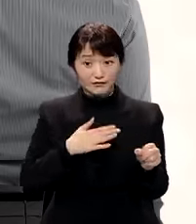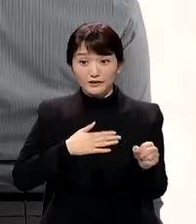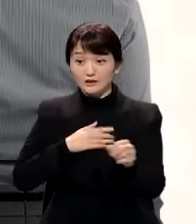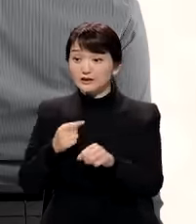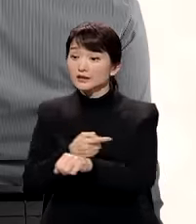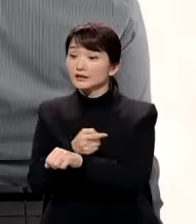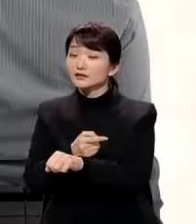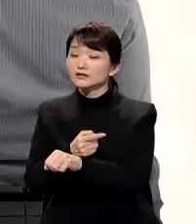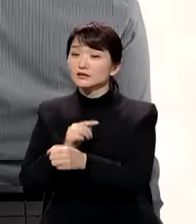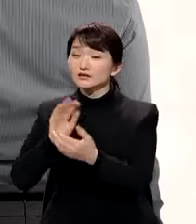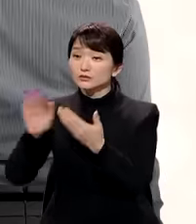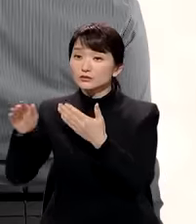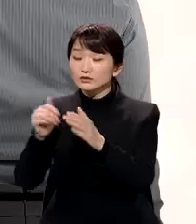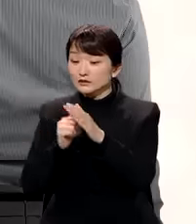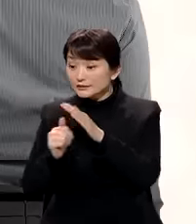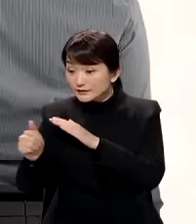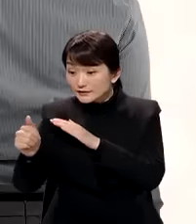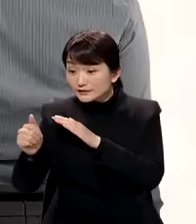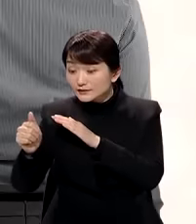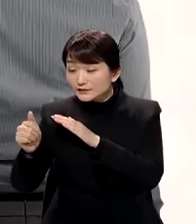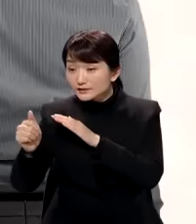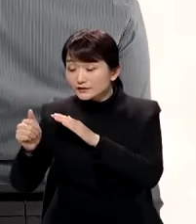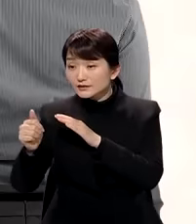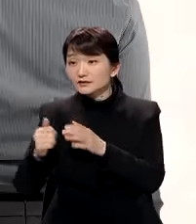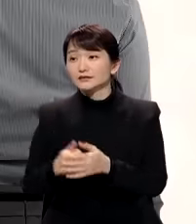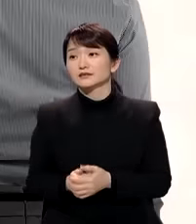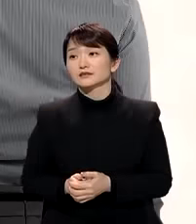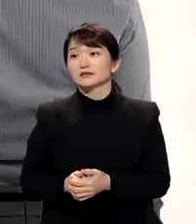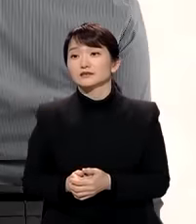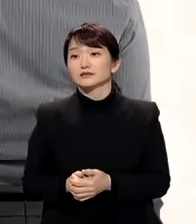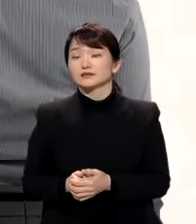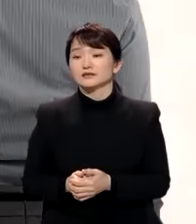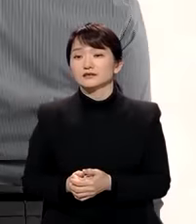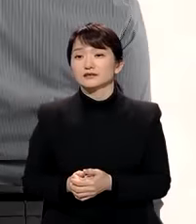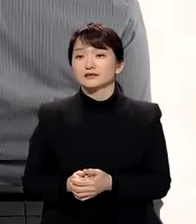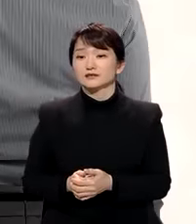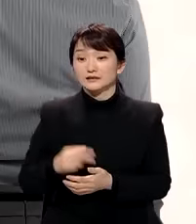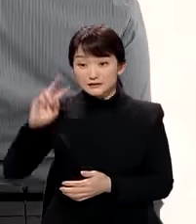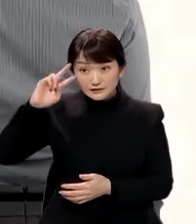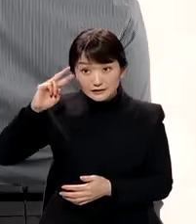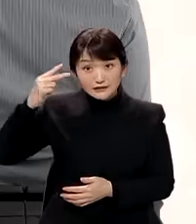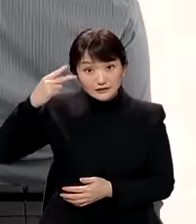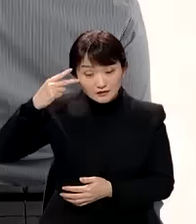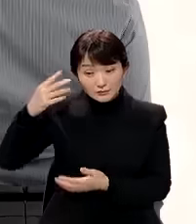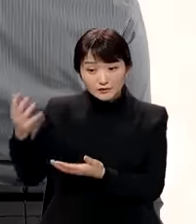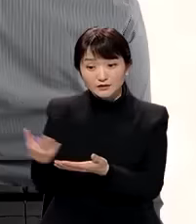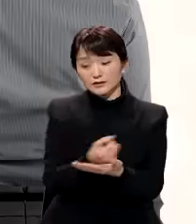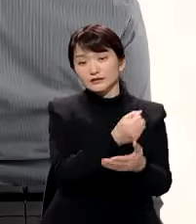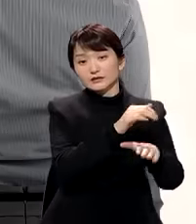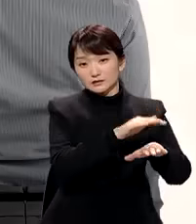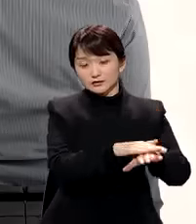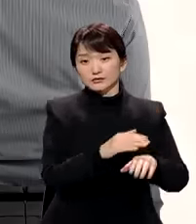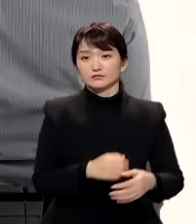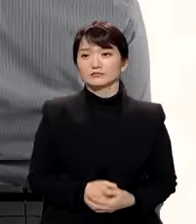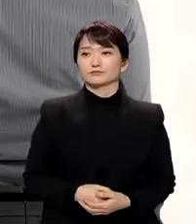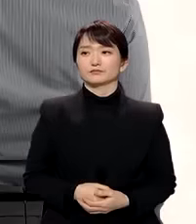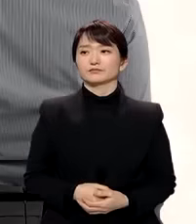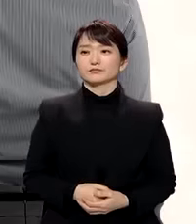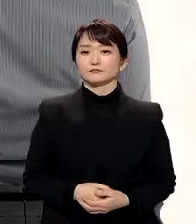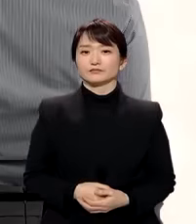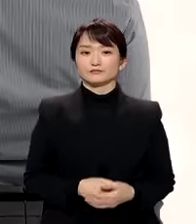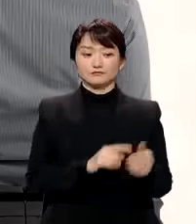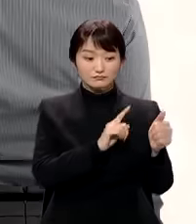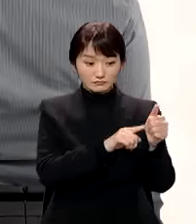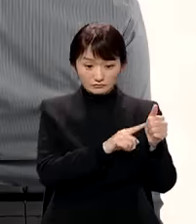하니까 혹시 착각 하셨으면 진짜 착각 하셨으면 가져다 주세요 하고 너무 당당하게니까이 제보자분 관리인한테 다시